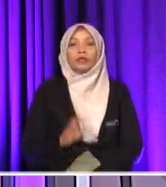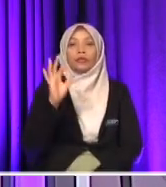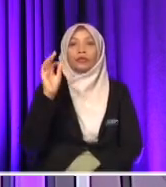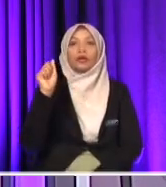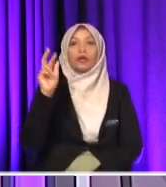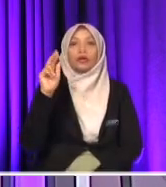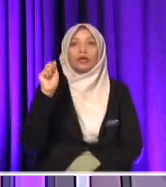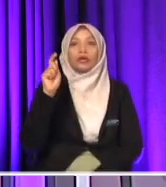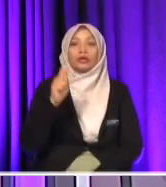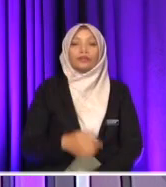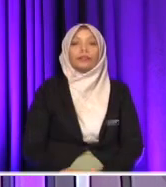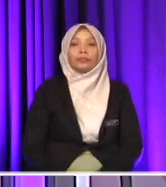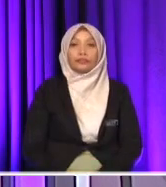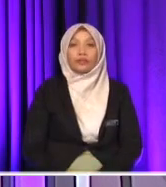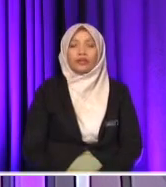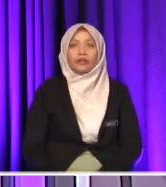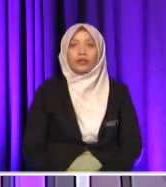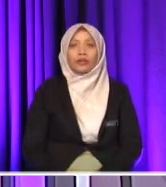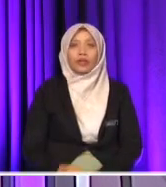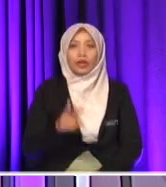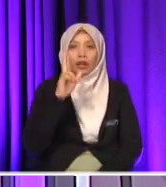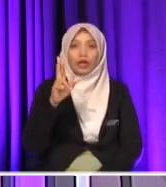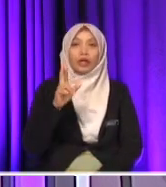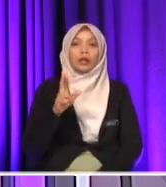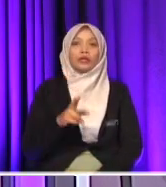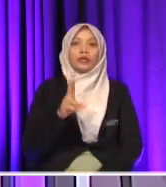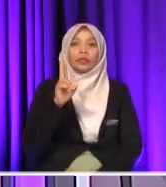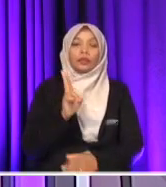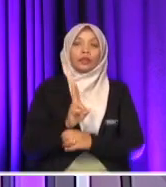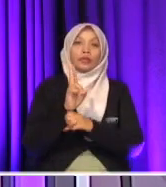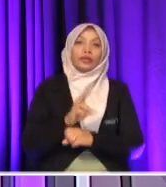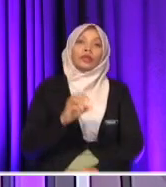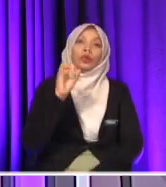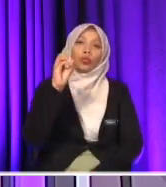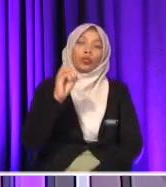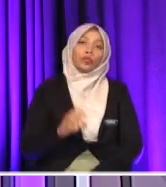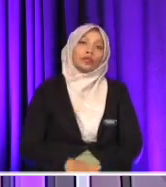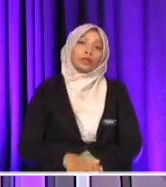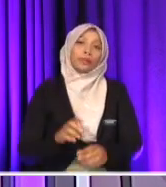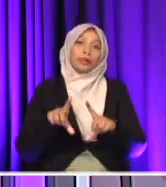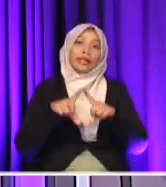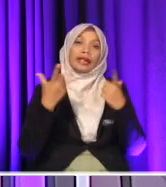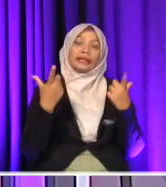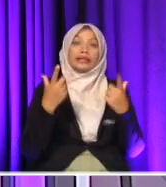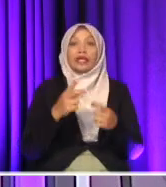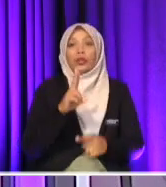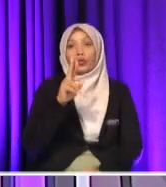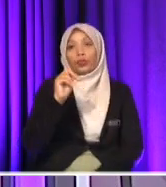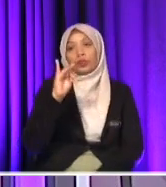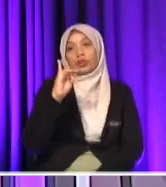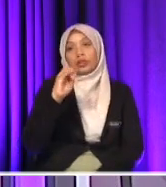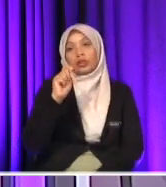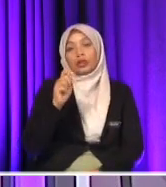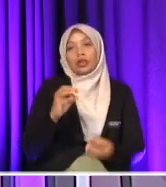So kalau ni kita tak boleh gabungkan sebab unit R unit dia adalah ohm. Kita tak boleh campurkan kan sebab dia berlainan unit. Okey, so kita